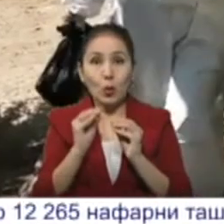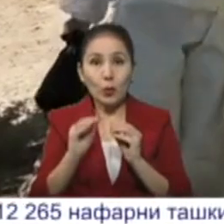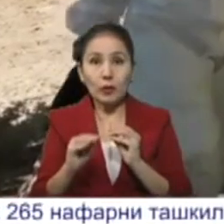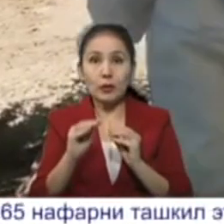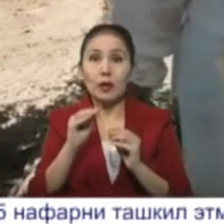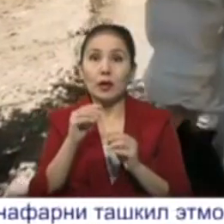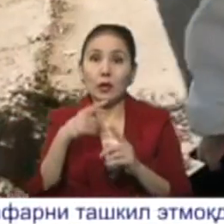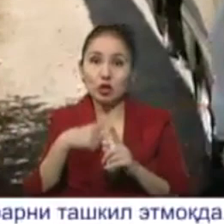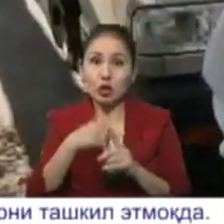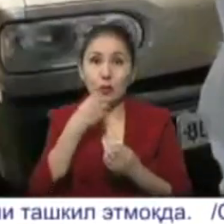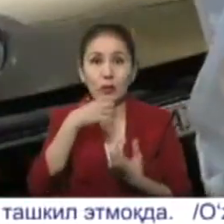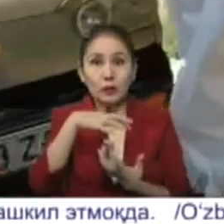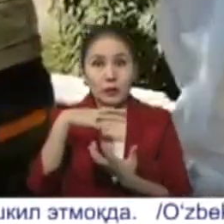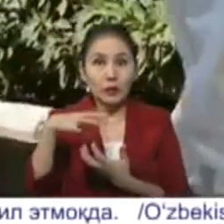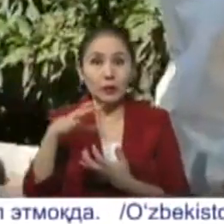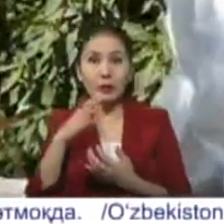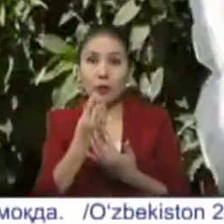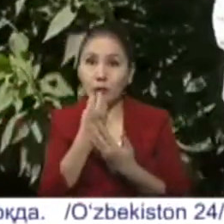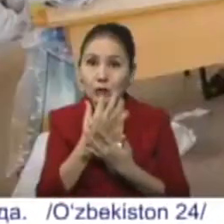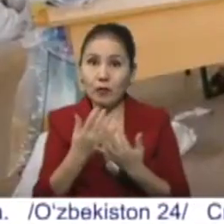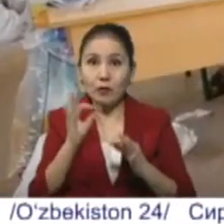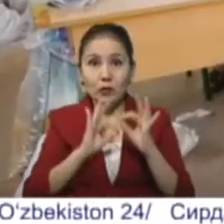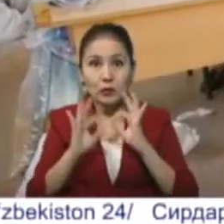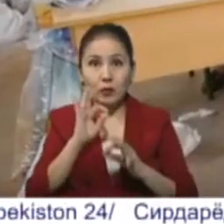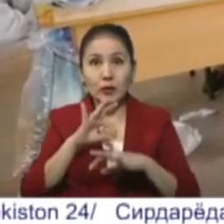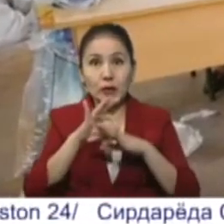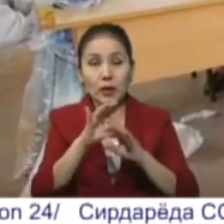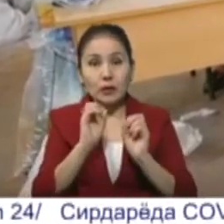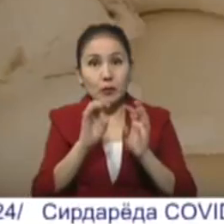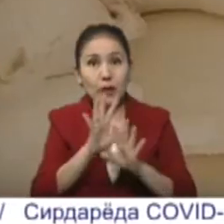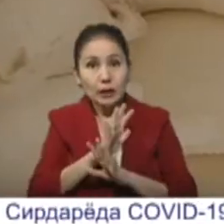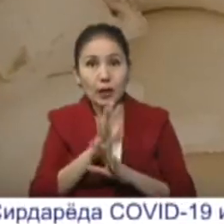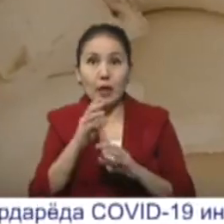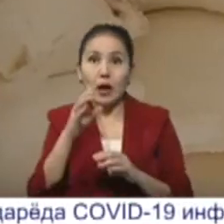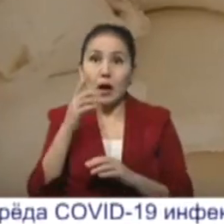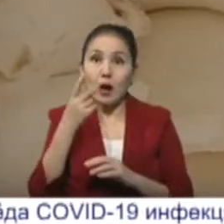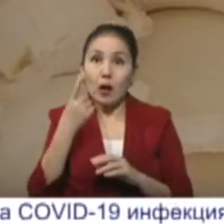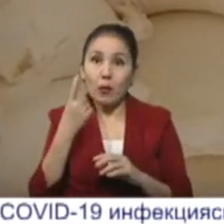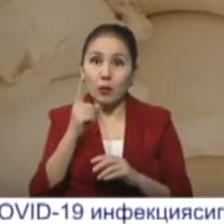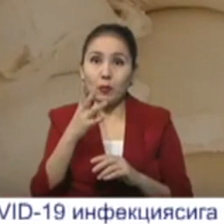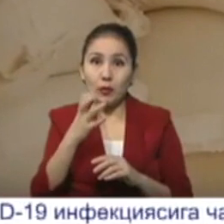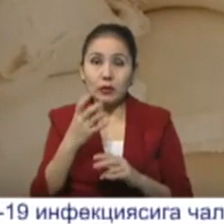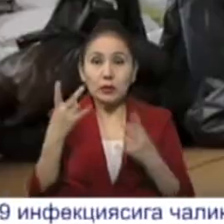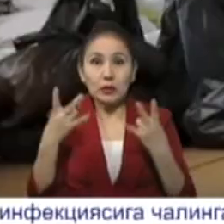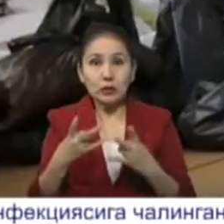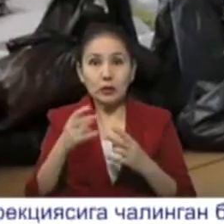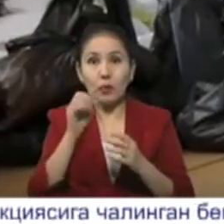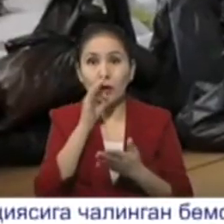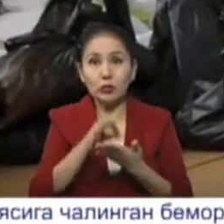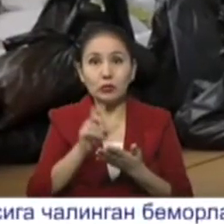10069tasi ijobiy hal etilib, oziq-ovqat mahsulotlari, dori-darmonlar yetkazib berilgan. 1539 ta murojaat tegishli mas'ullar